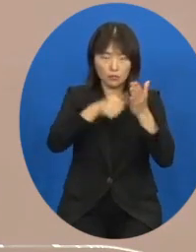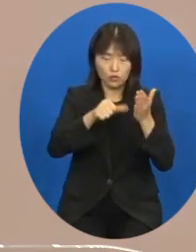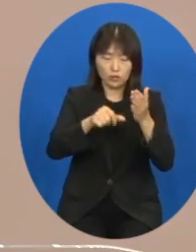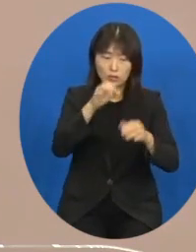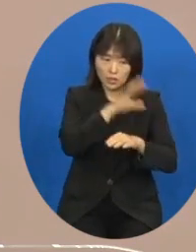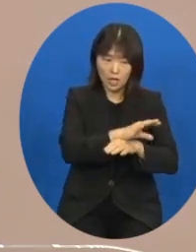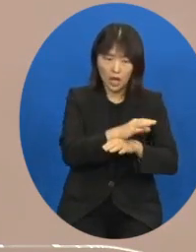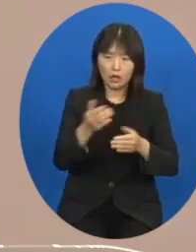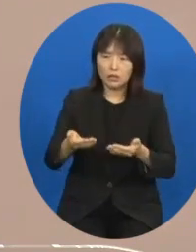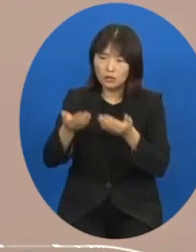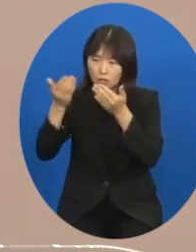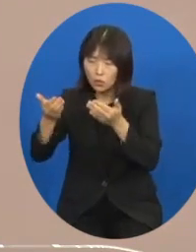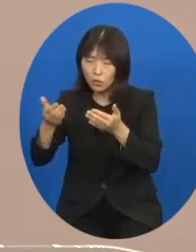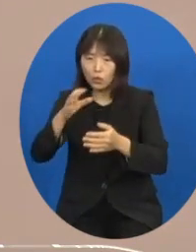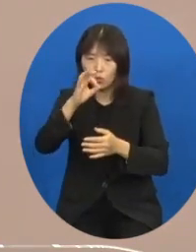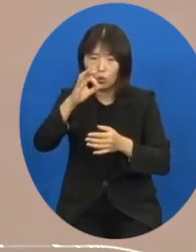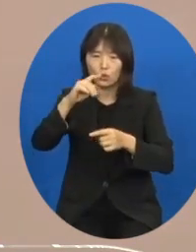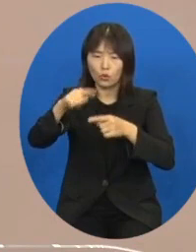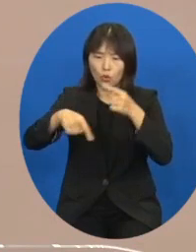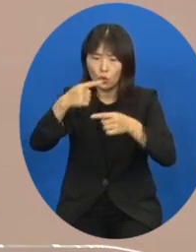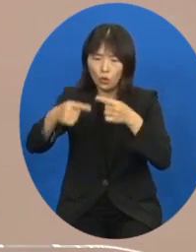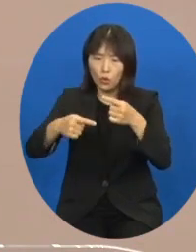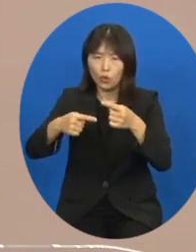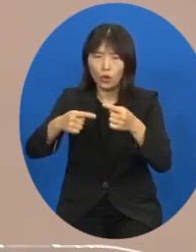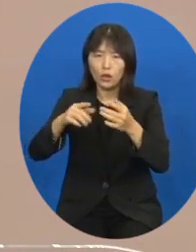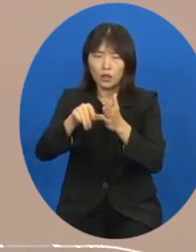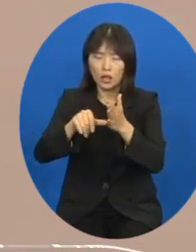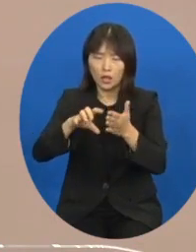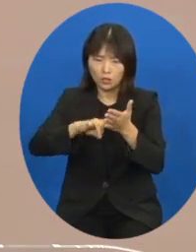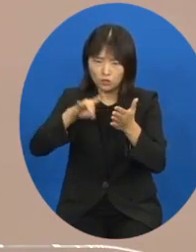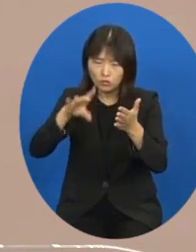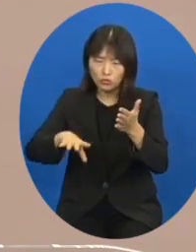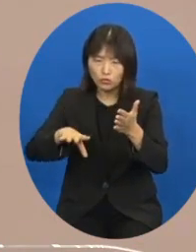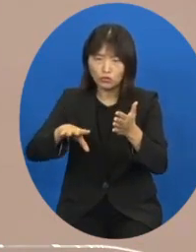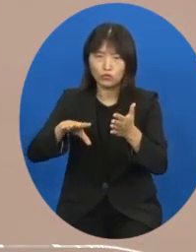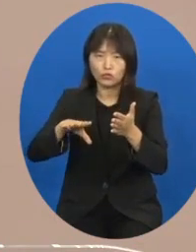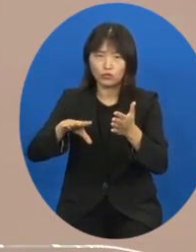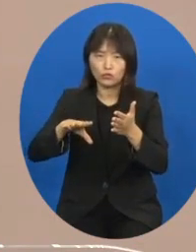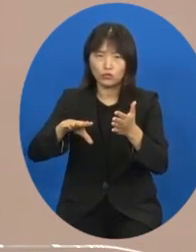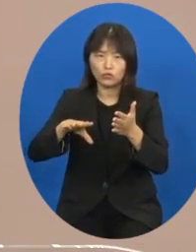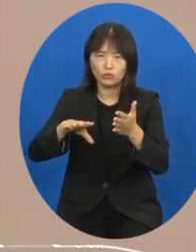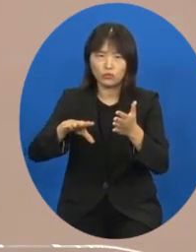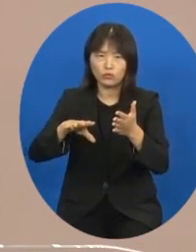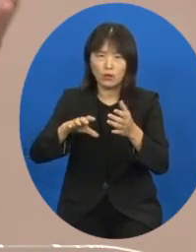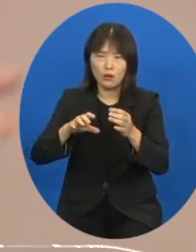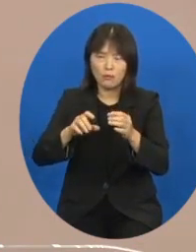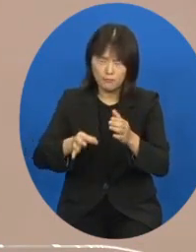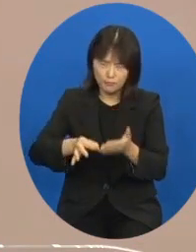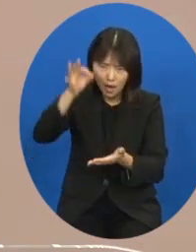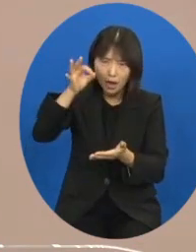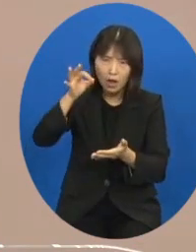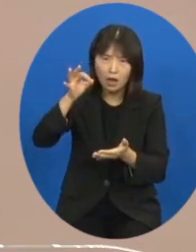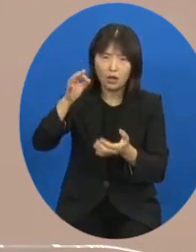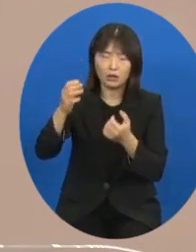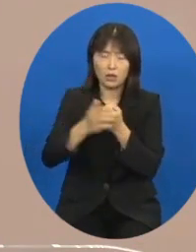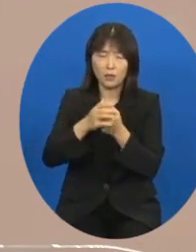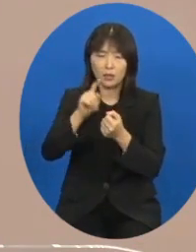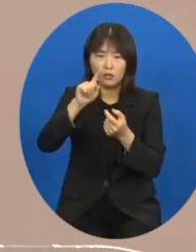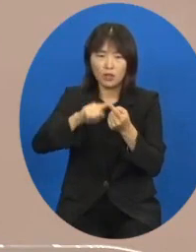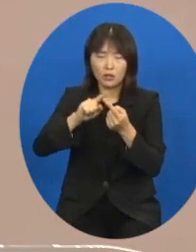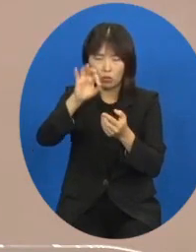환전 수수료를 엄청나게 매긴 바람에 그것 때문에 또 엄청난 수익이 생기게